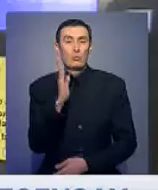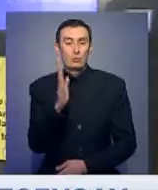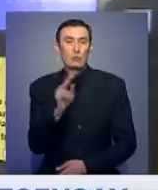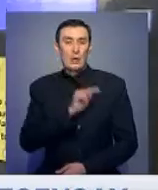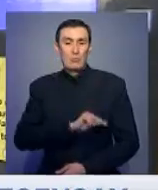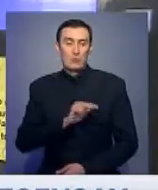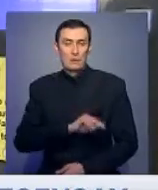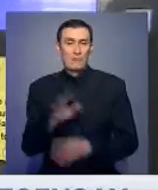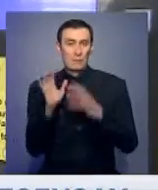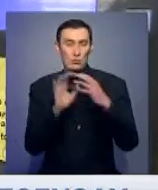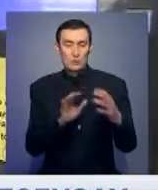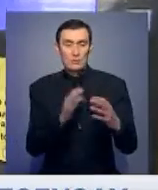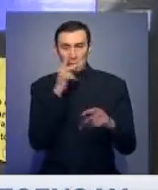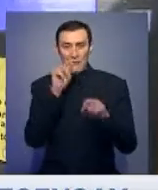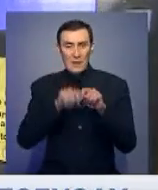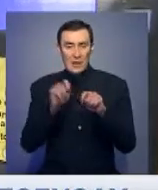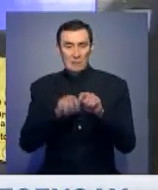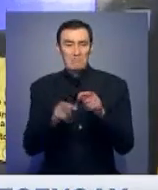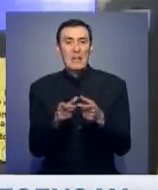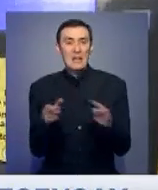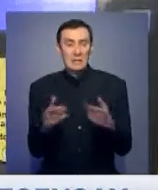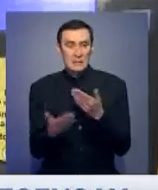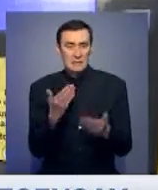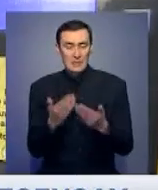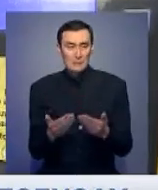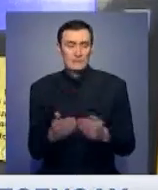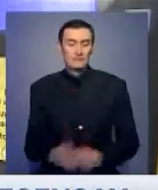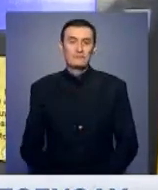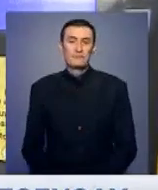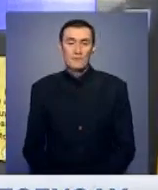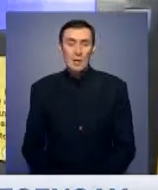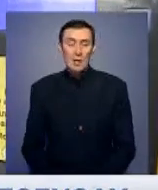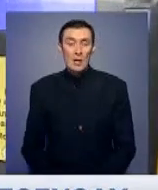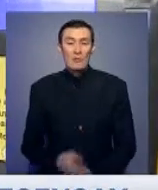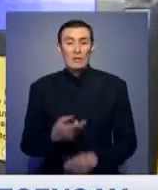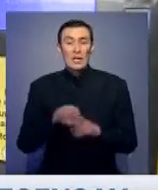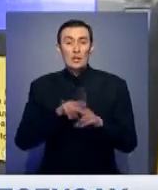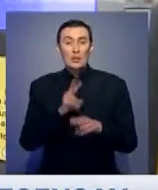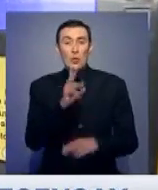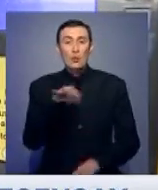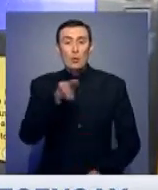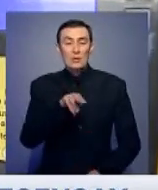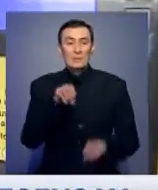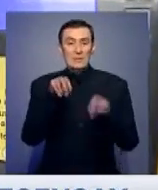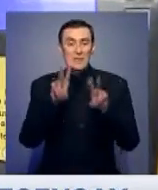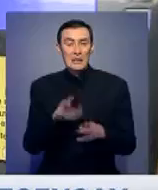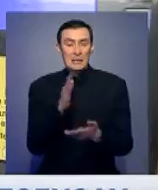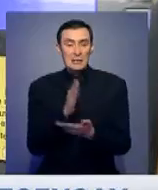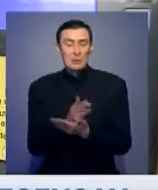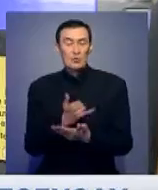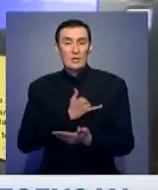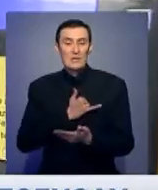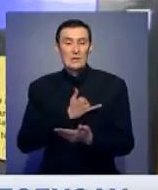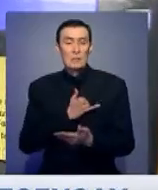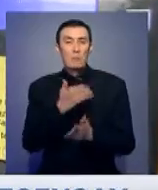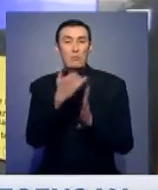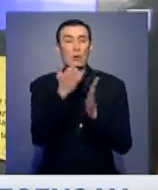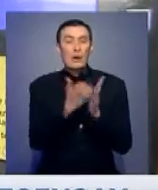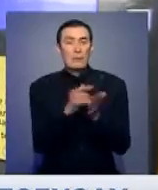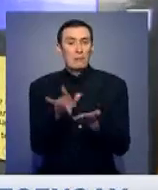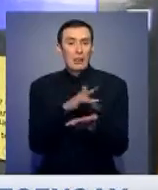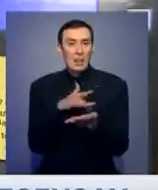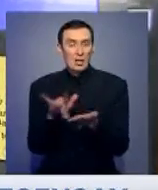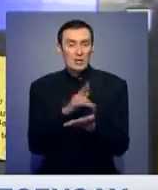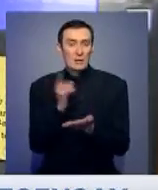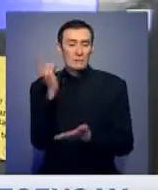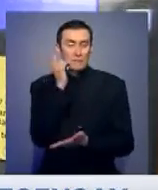общественном транспорте вас, который потребуется у вас. А QR-код как здесь? QR-код — это у нас есть три мобильные приложения есть на сегодняшний день. Это у